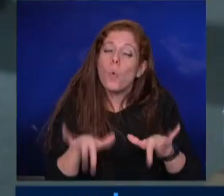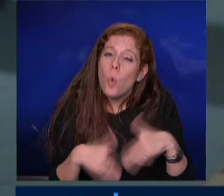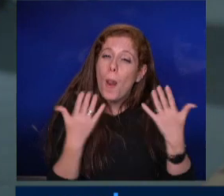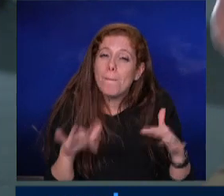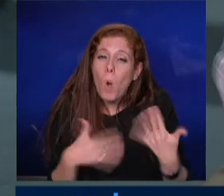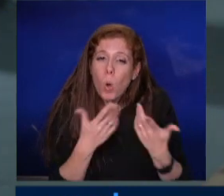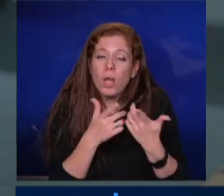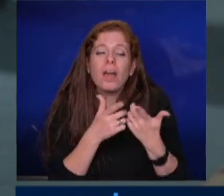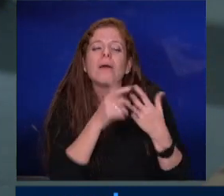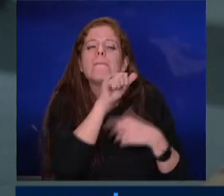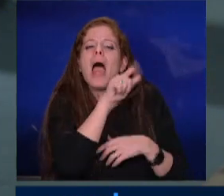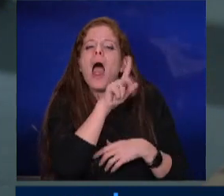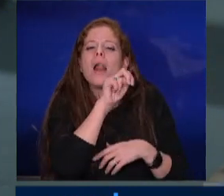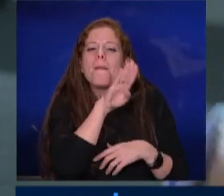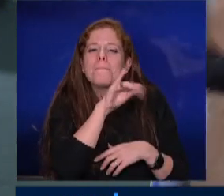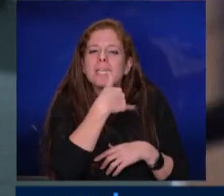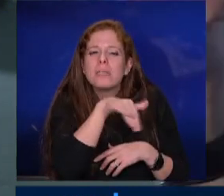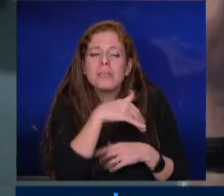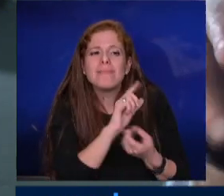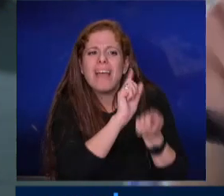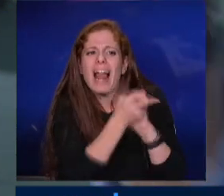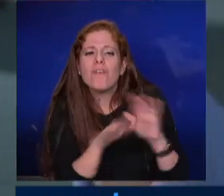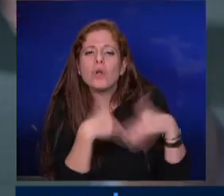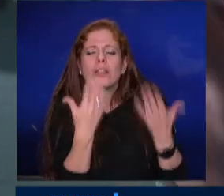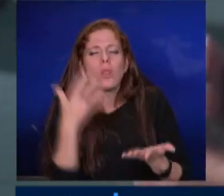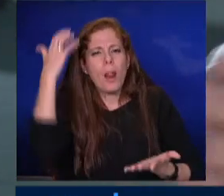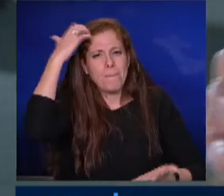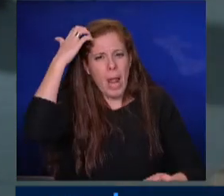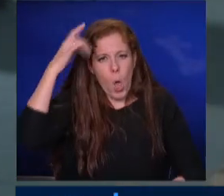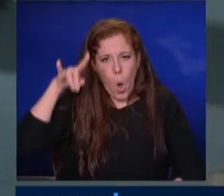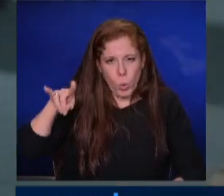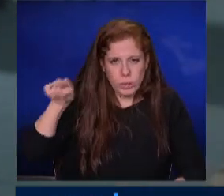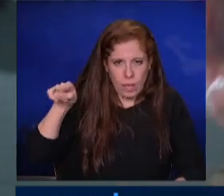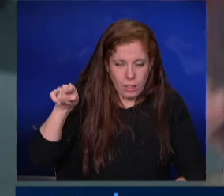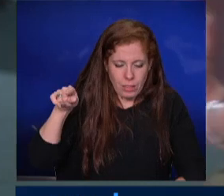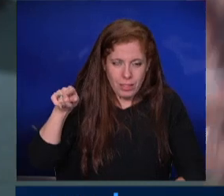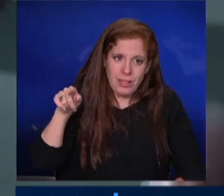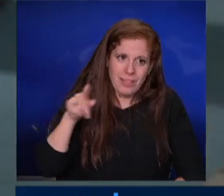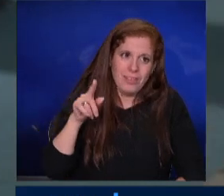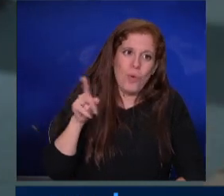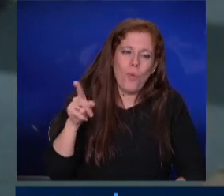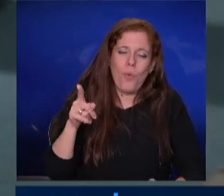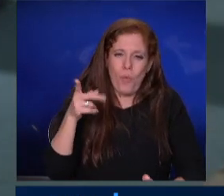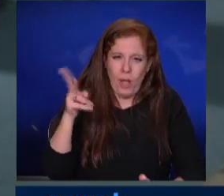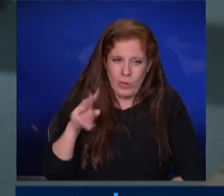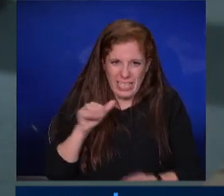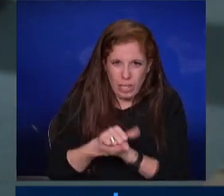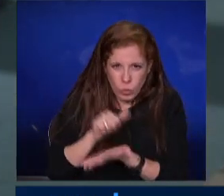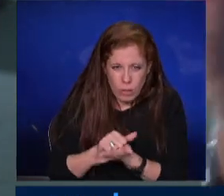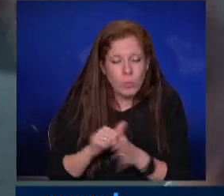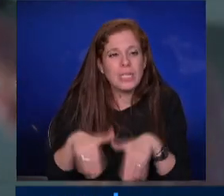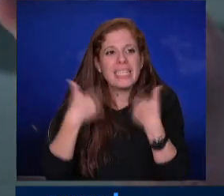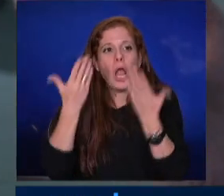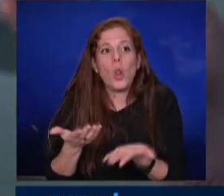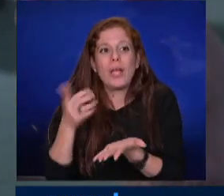בגשר אלנבי החלפנו, נתנו למלך חוסיין, אני אומר למלך חוסיין כי הוא רצה נורא את הג'רוזלם פוסט, אז נתנו את הג'רוזלם